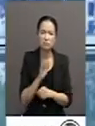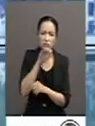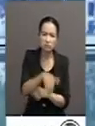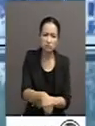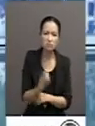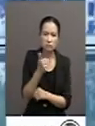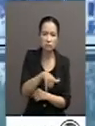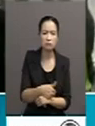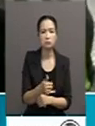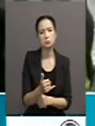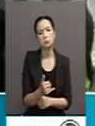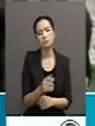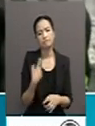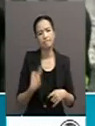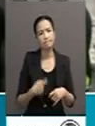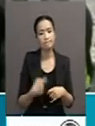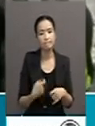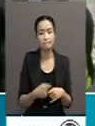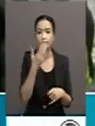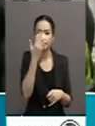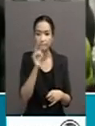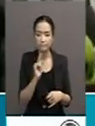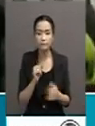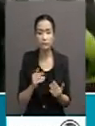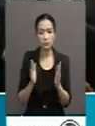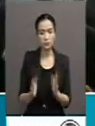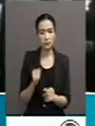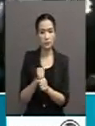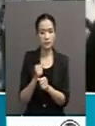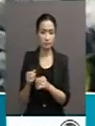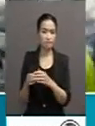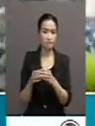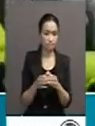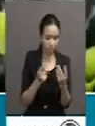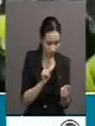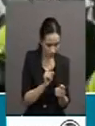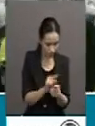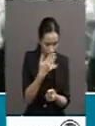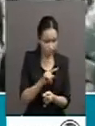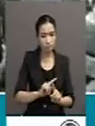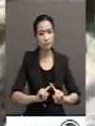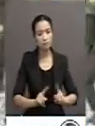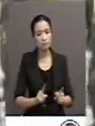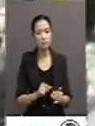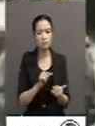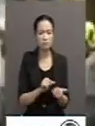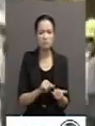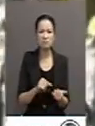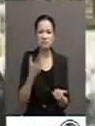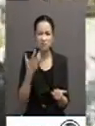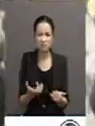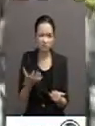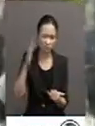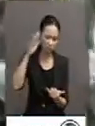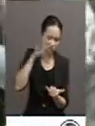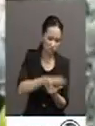ค้นหาต่างๆเนี่ยค่อนข้างยากลำบากเพราะว่าก่อนหน้านี้นะครับทางเจ้าที่เนี่ยเข้าไปแล้วไปพบศพแล้วแต่ปรากฏว่ามันมีแผ่นคอนกรีตครับน้